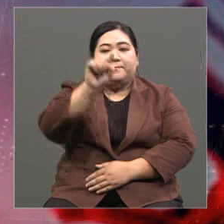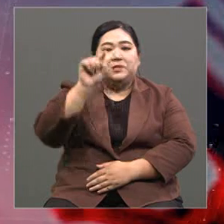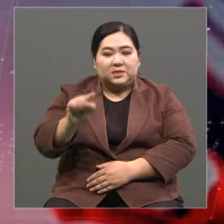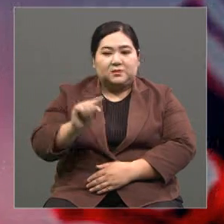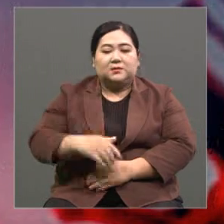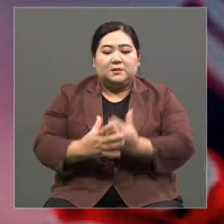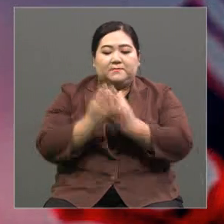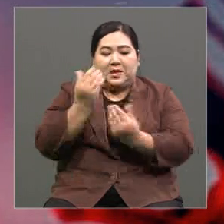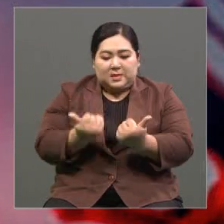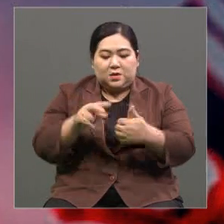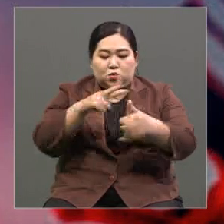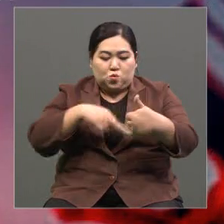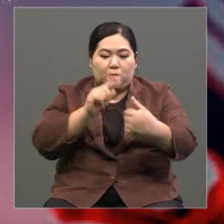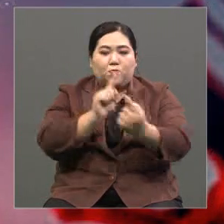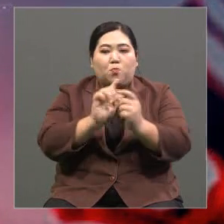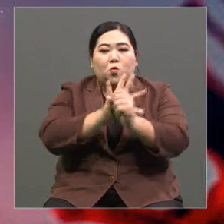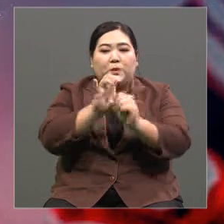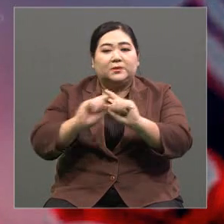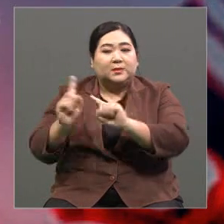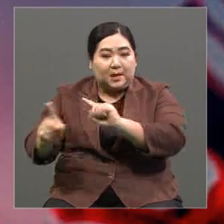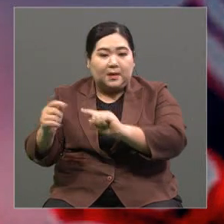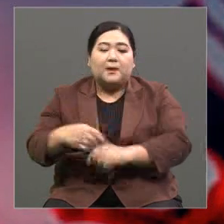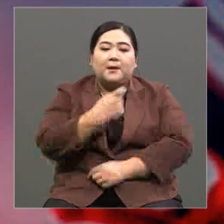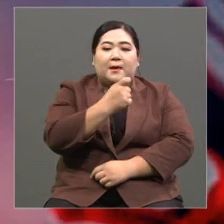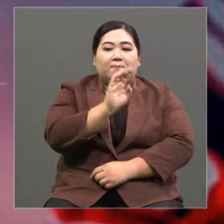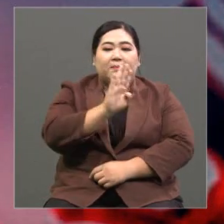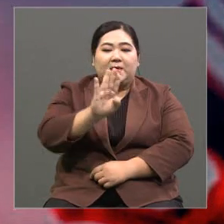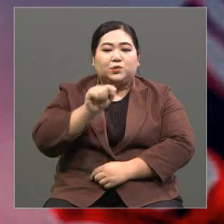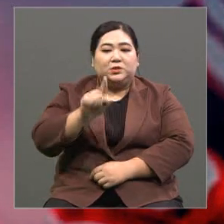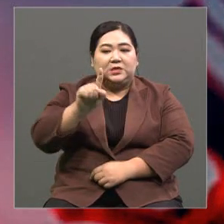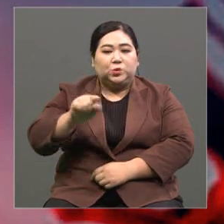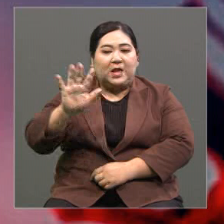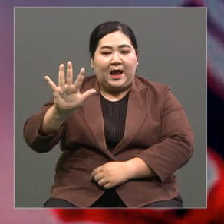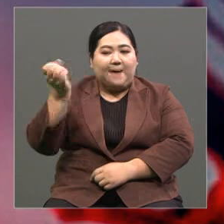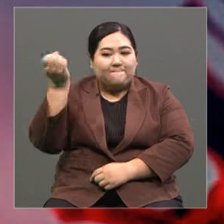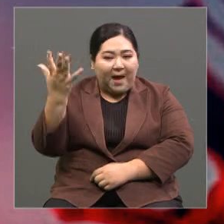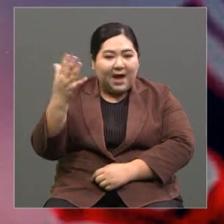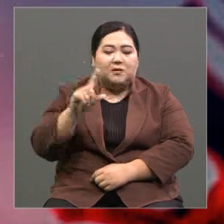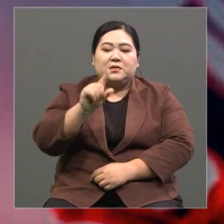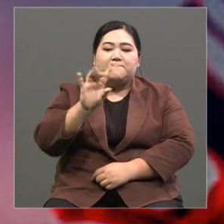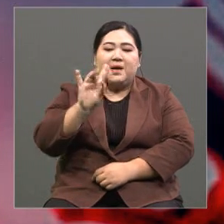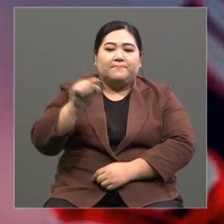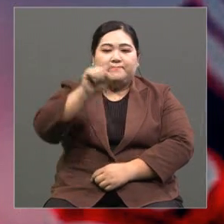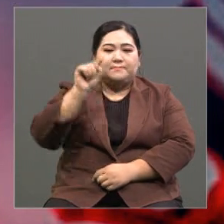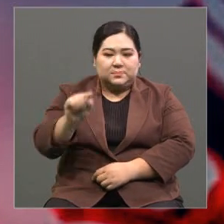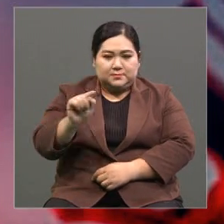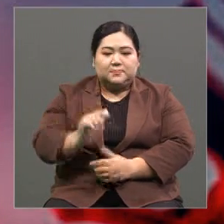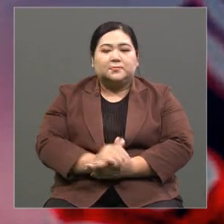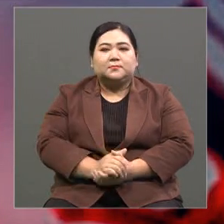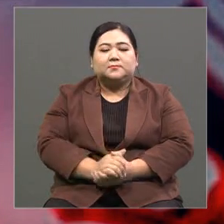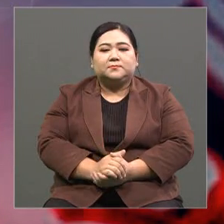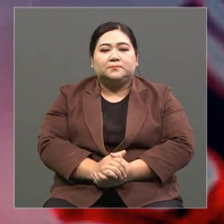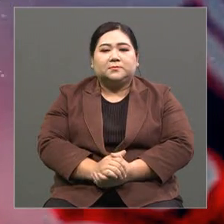พบในสัปดาห์นี้ส่วน xdb.1.5นั้นเป็นสายพันธุ์ที่พบมากที่สุดคิดเป็น 28%ในขณะที่